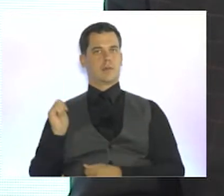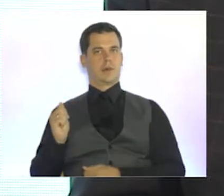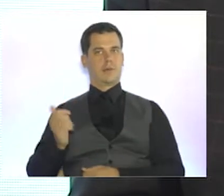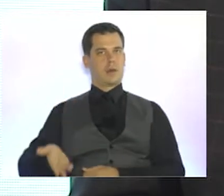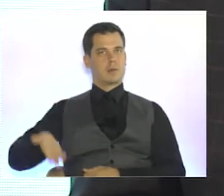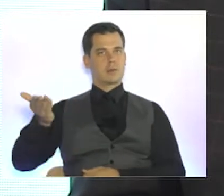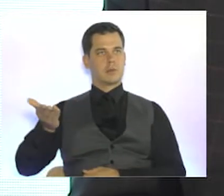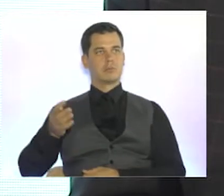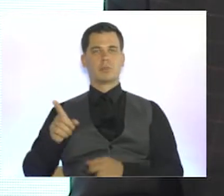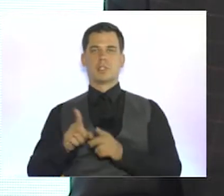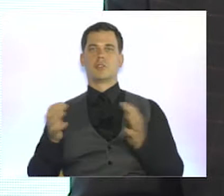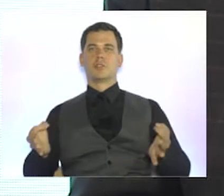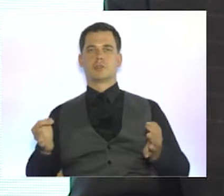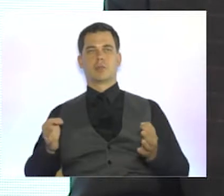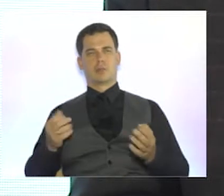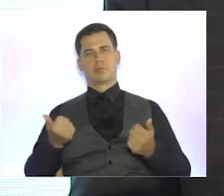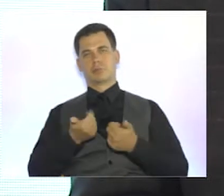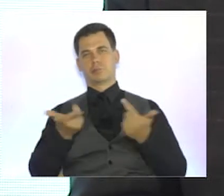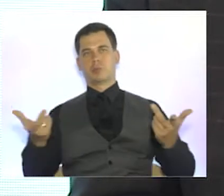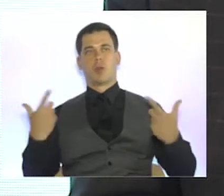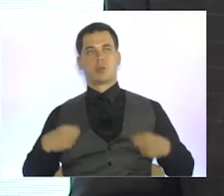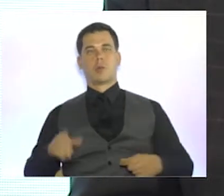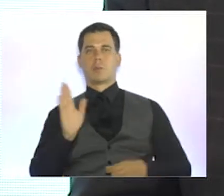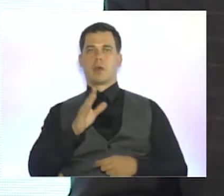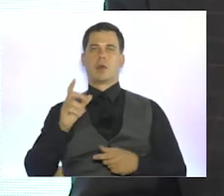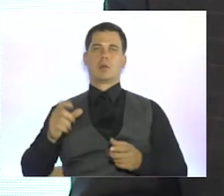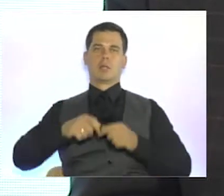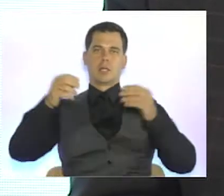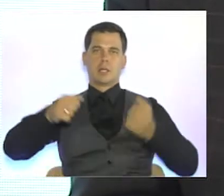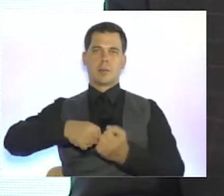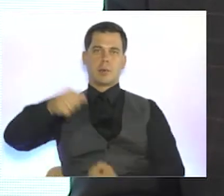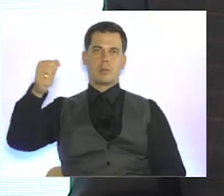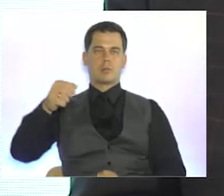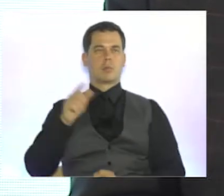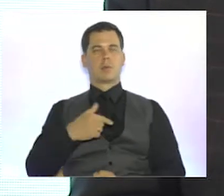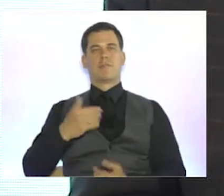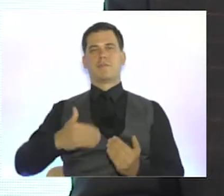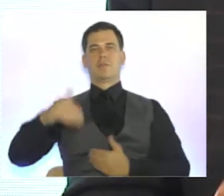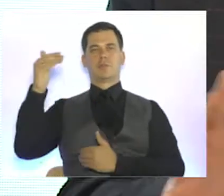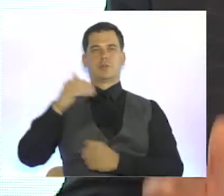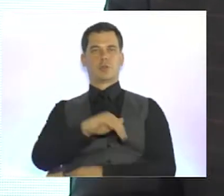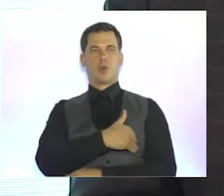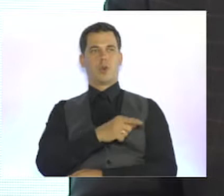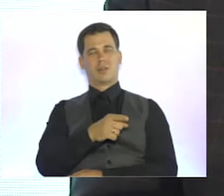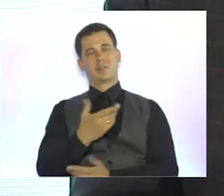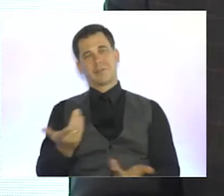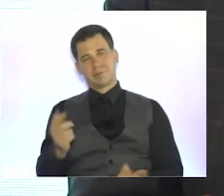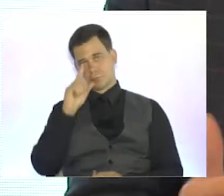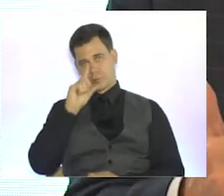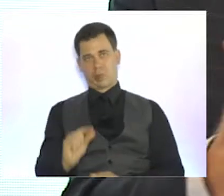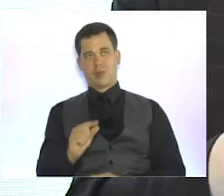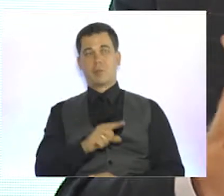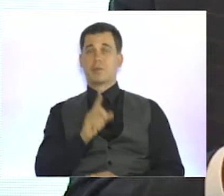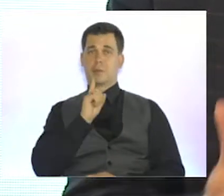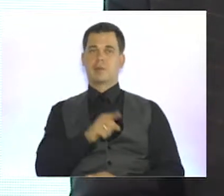i kompetencje niż dziś niejedna osoba, która legitymuje się dyplomem wyższej uczelni. No nie chcę powiedzieć byle jakiej uczelni,